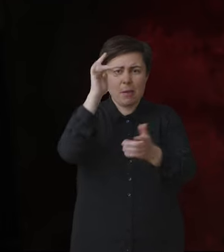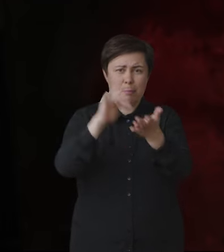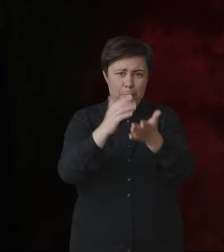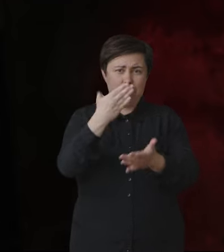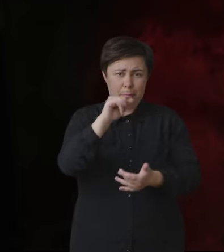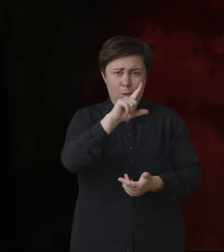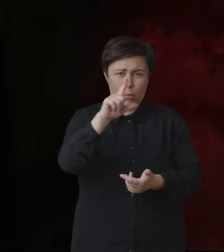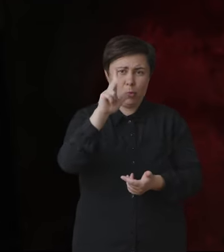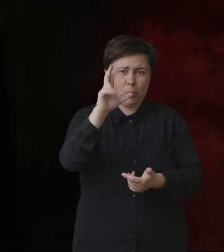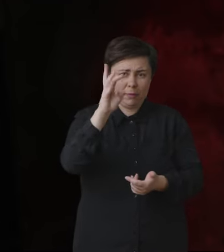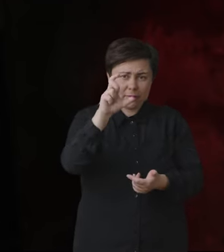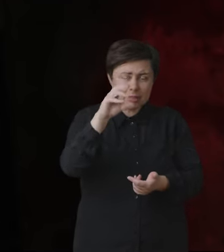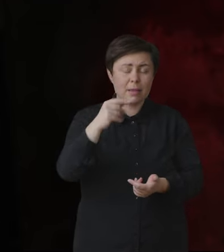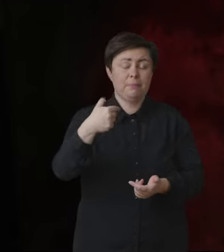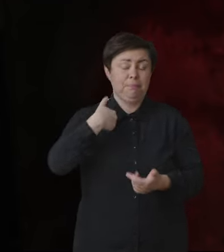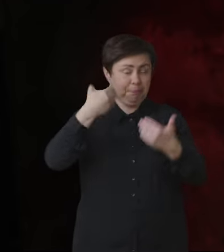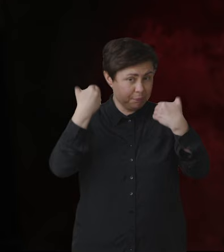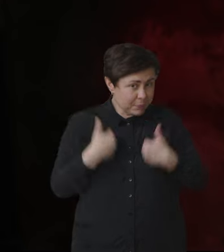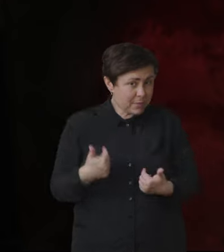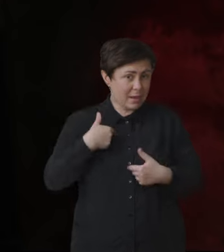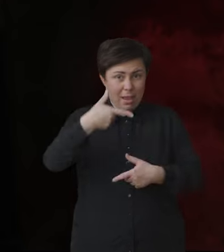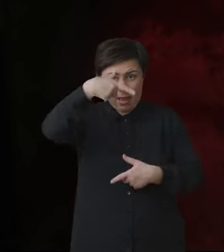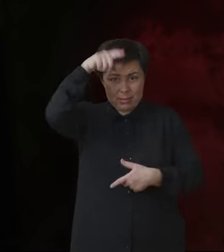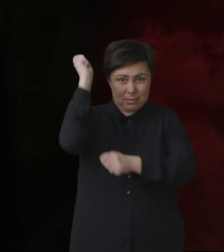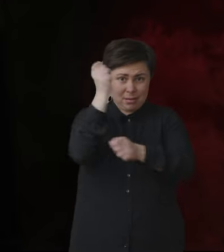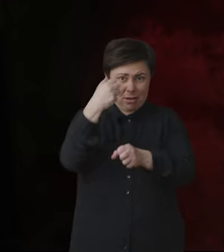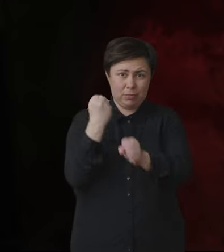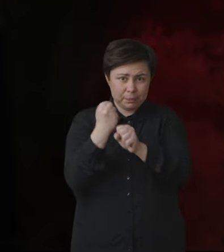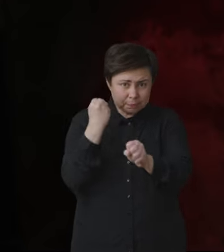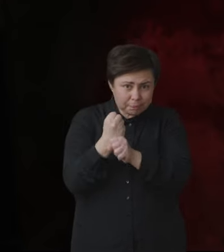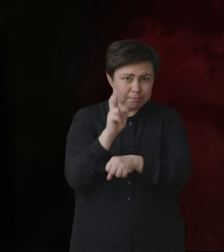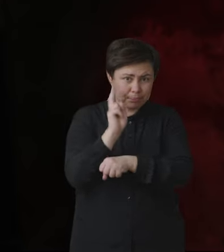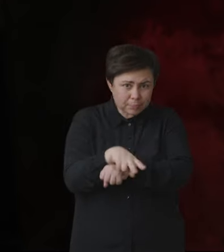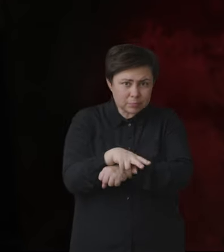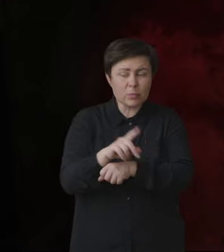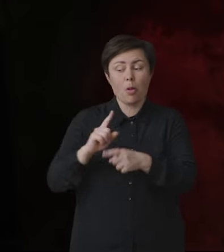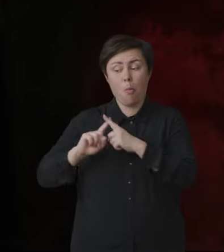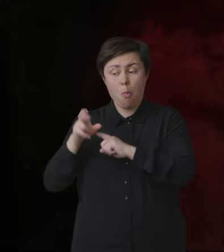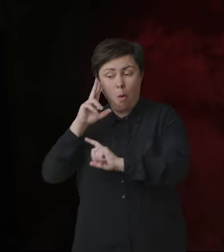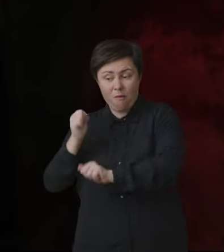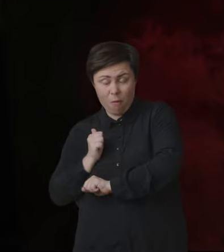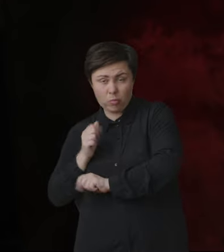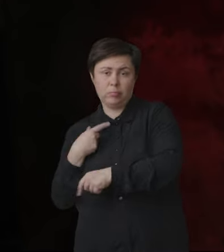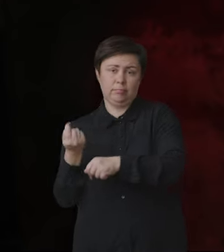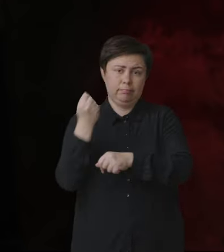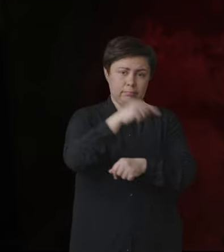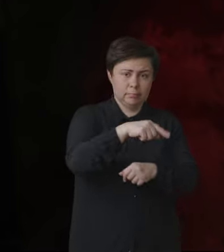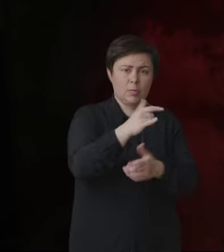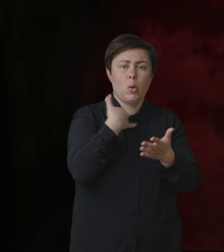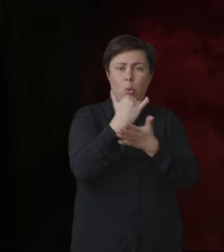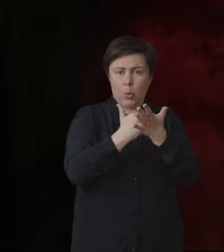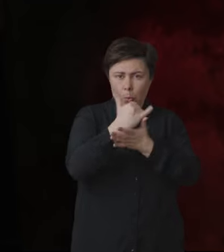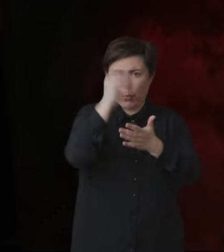Miłkowicach. No, jako strażak. Poszłem po wojsku, przyjąłem się, poszłem na